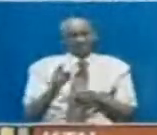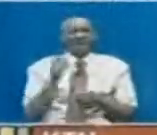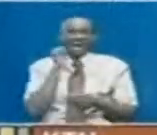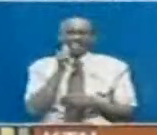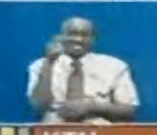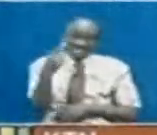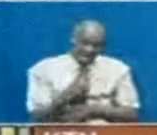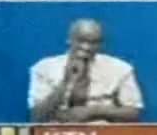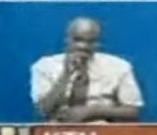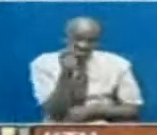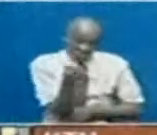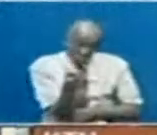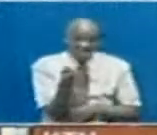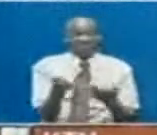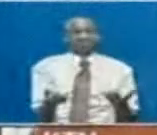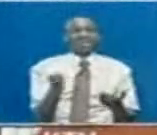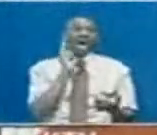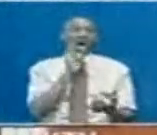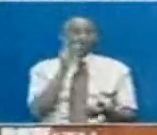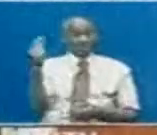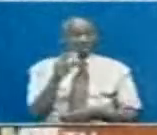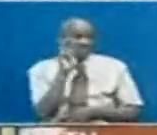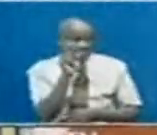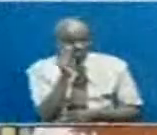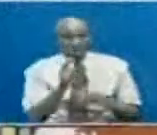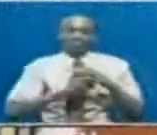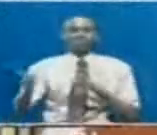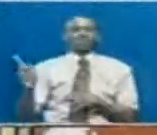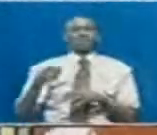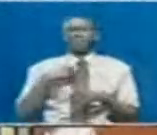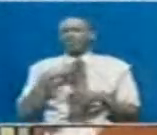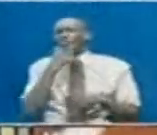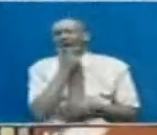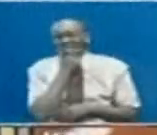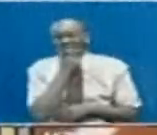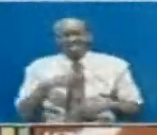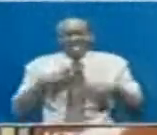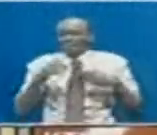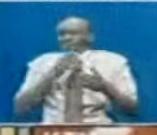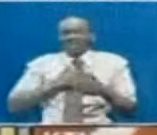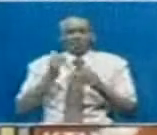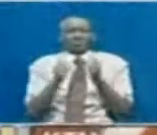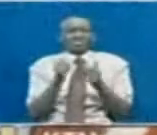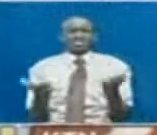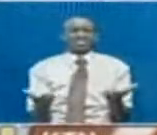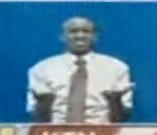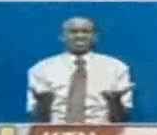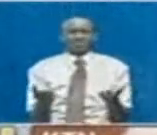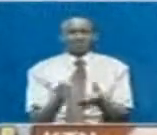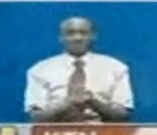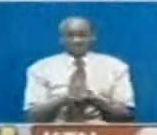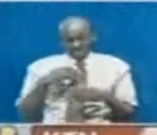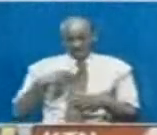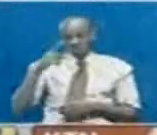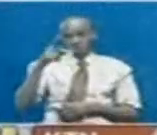aunties, wananiona kidogo, my uncles wananiona wanatoroka. Mimi nashindwa sasa maisha gani nitakaa katika hii ward. Eunice